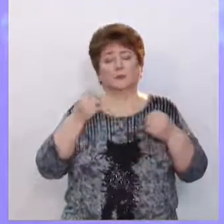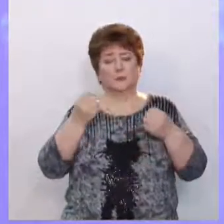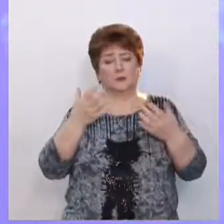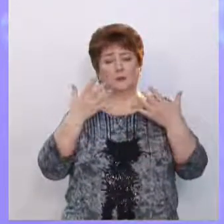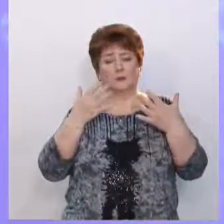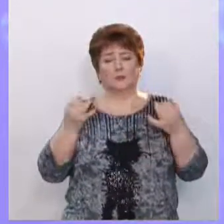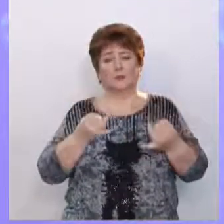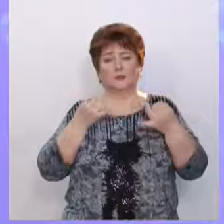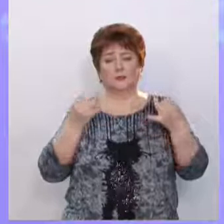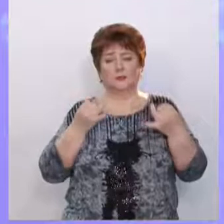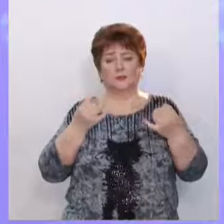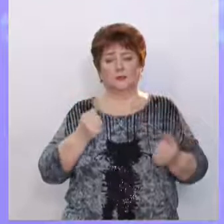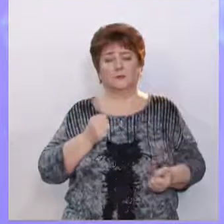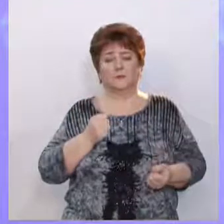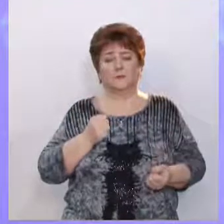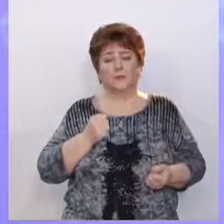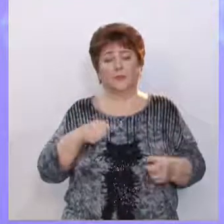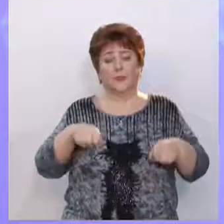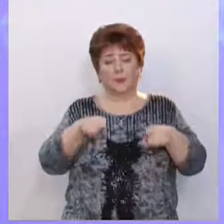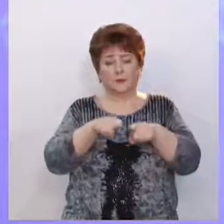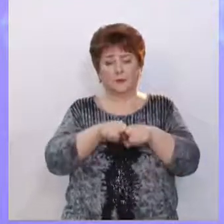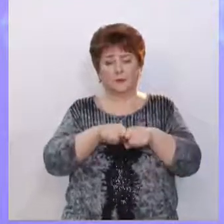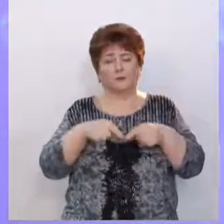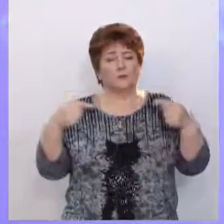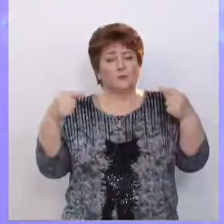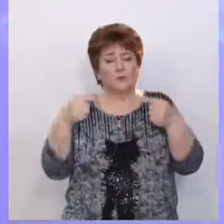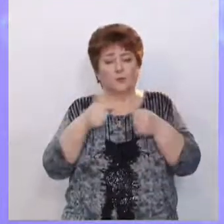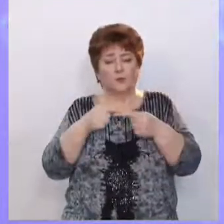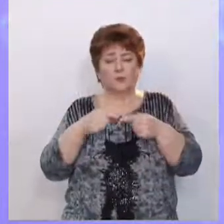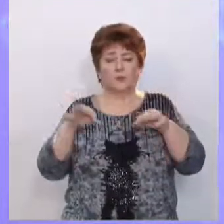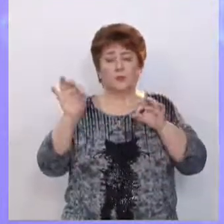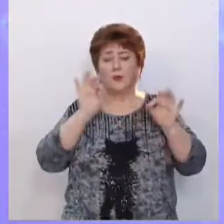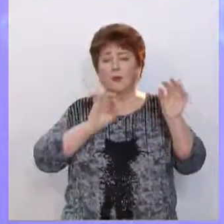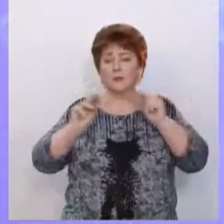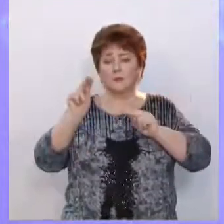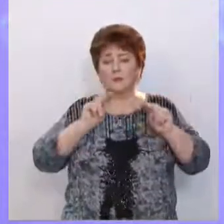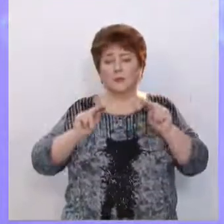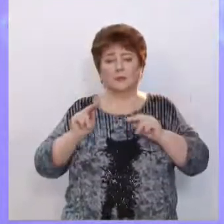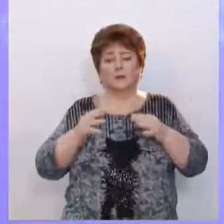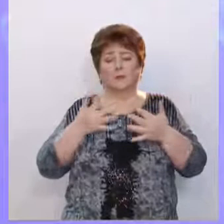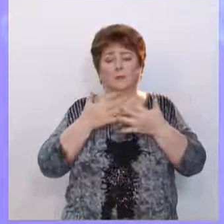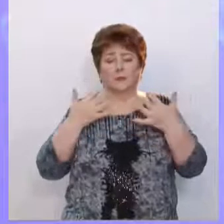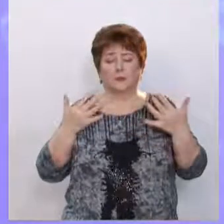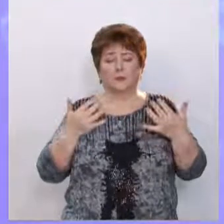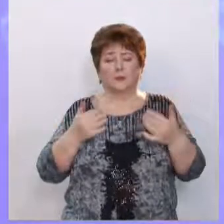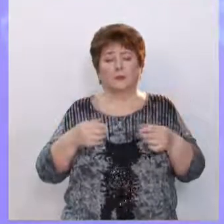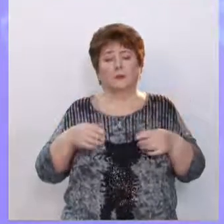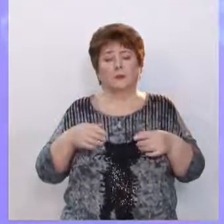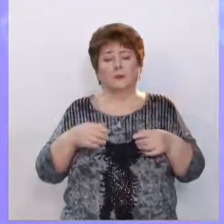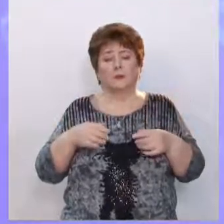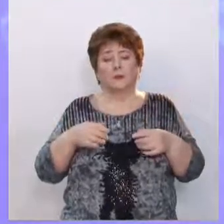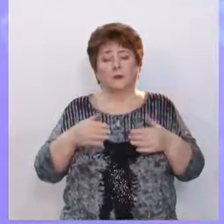яркой, интересной, а также для точности описания предметов.